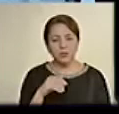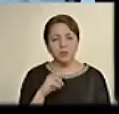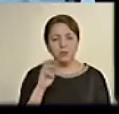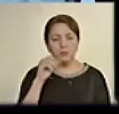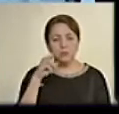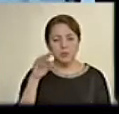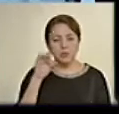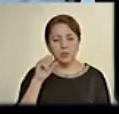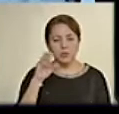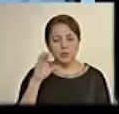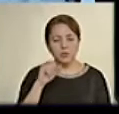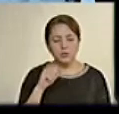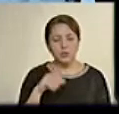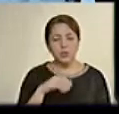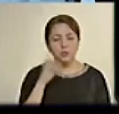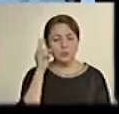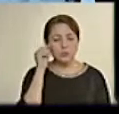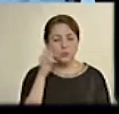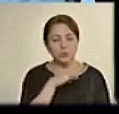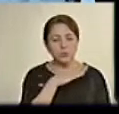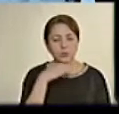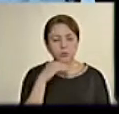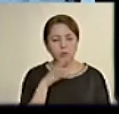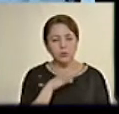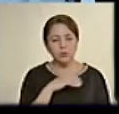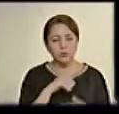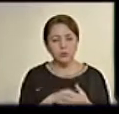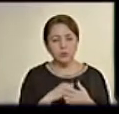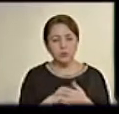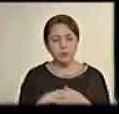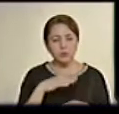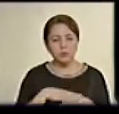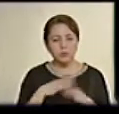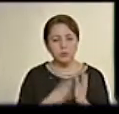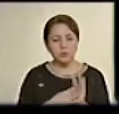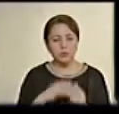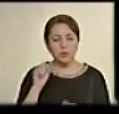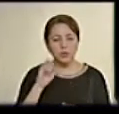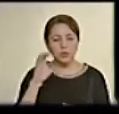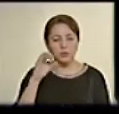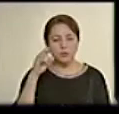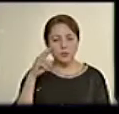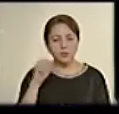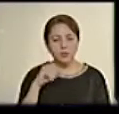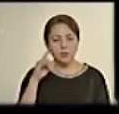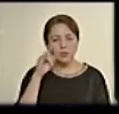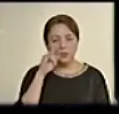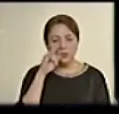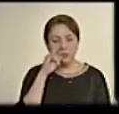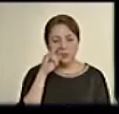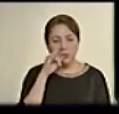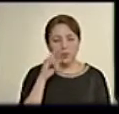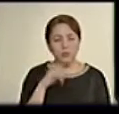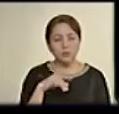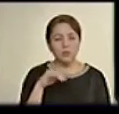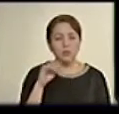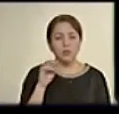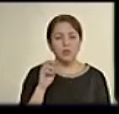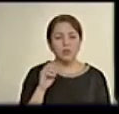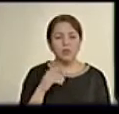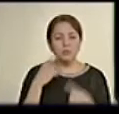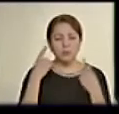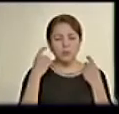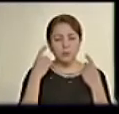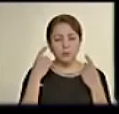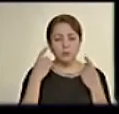sonining ko'p bo'lishiga ham sabab 19-asrga kelib Samarqandning nufuzi ilm ma'rifatda pasayib, Buxoroning nufuzi ortib